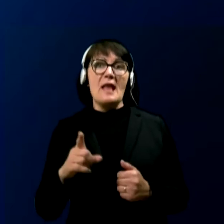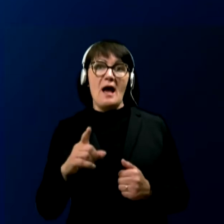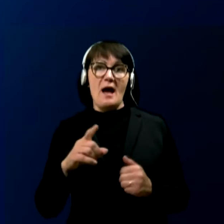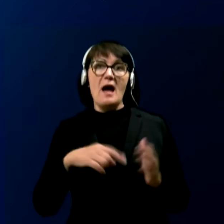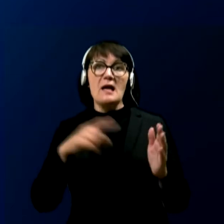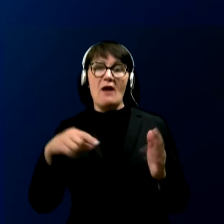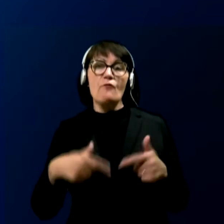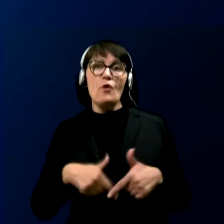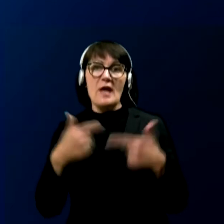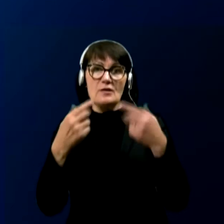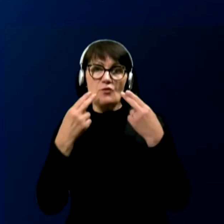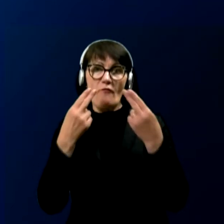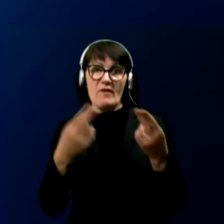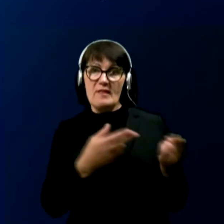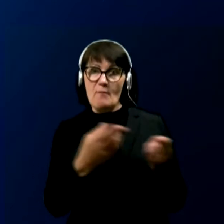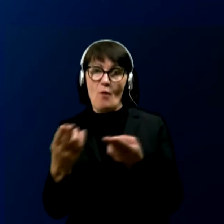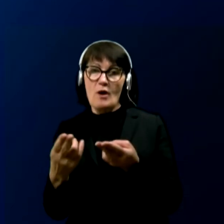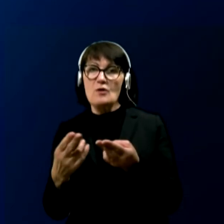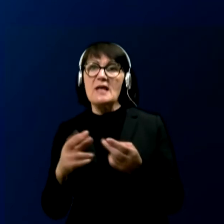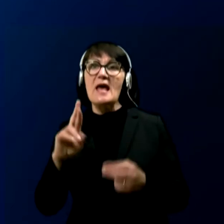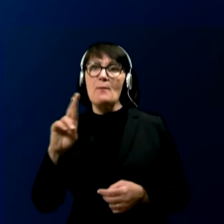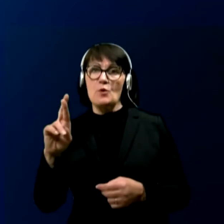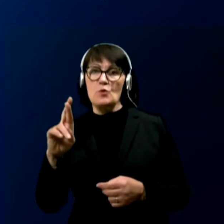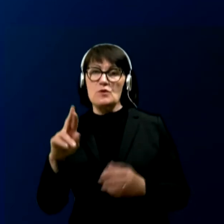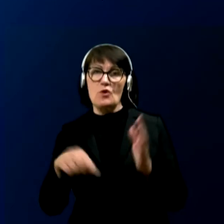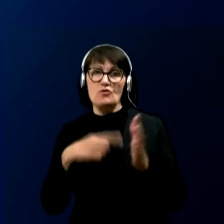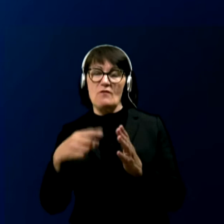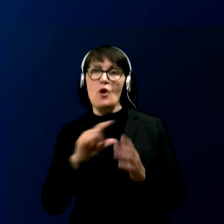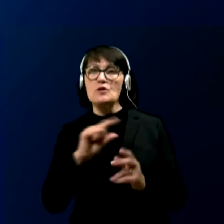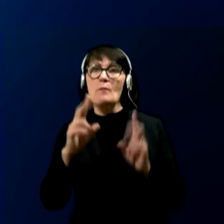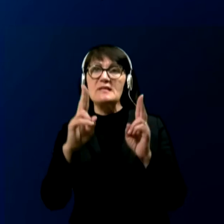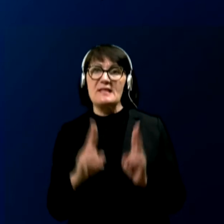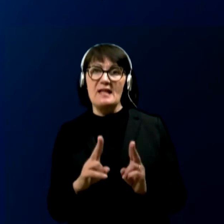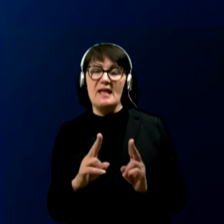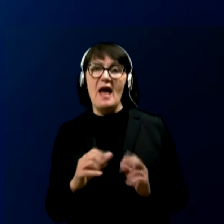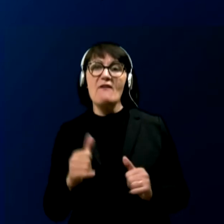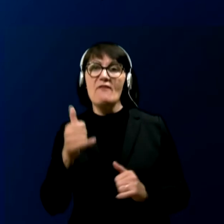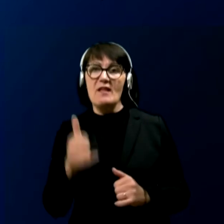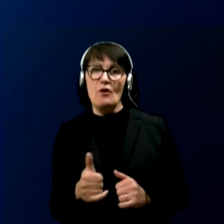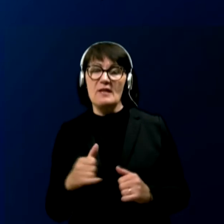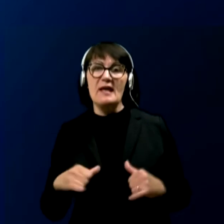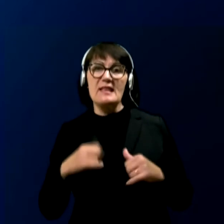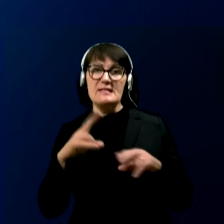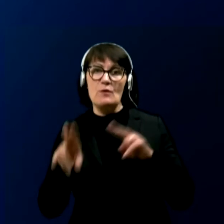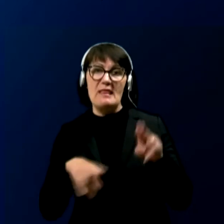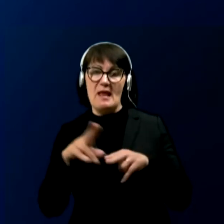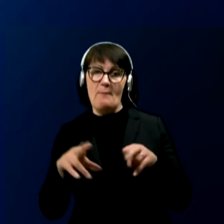je jasno razvidno, kako se je reprodukcijsko število oziroma stanje v enotah intenzivne terapije